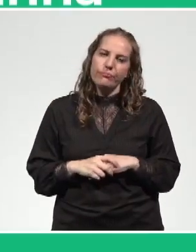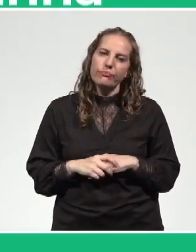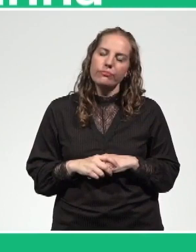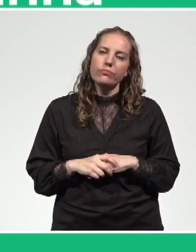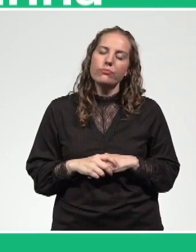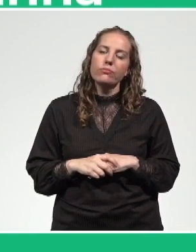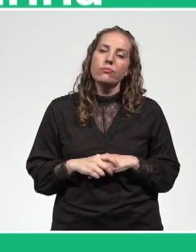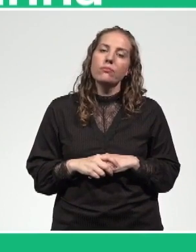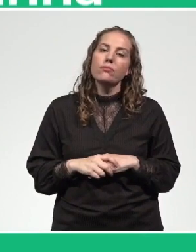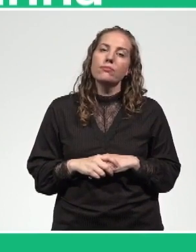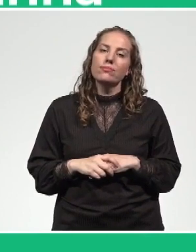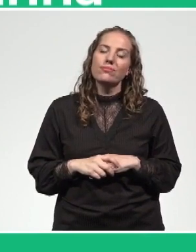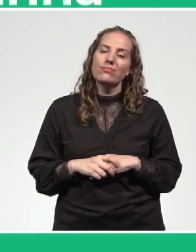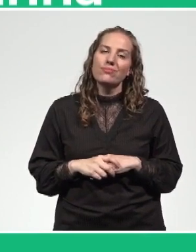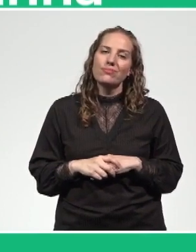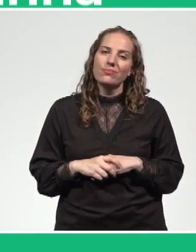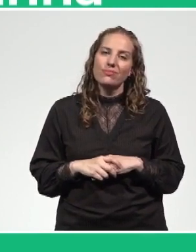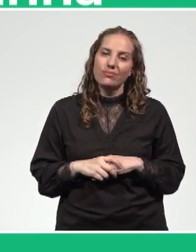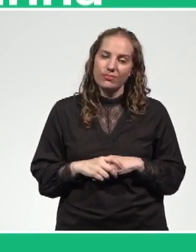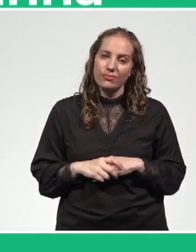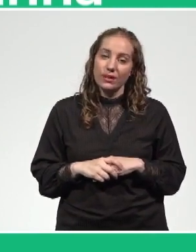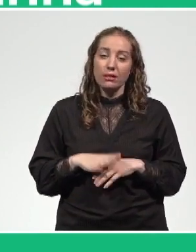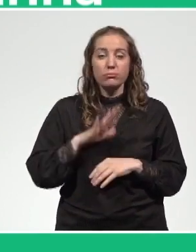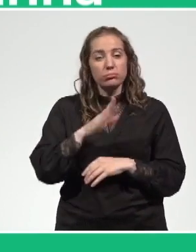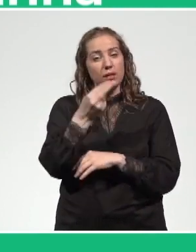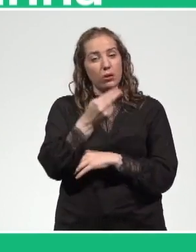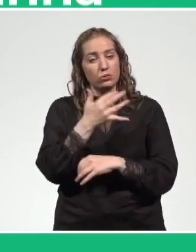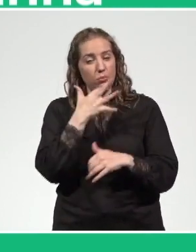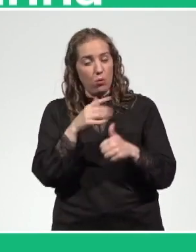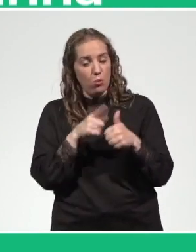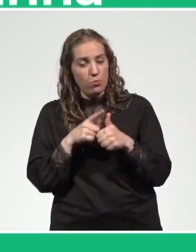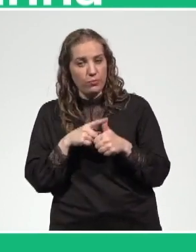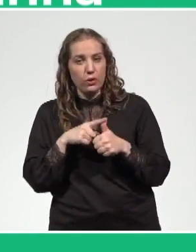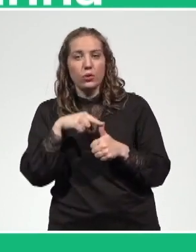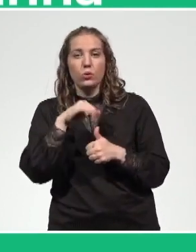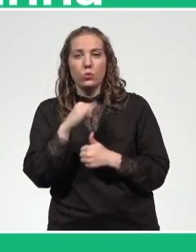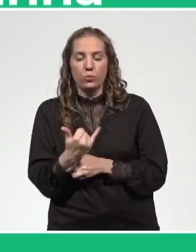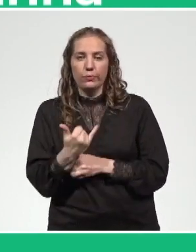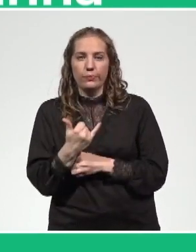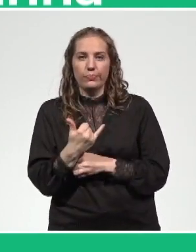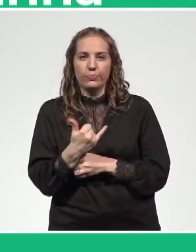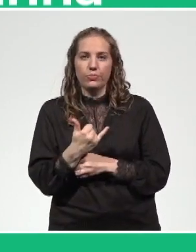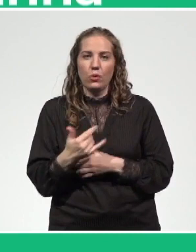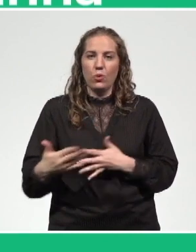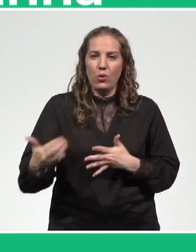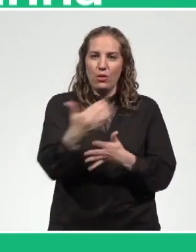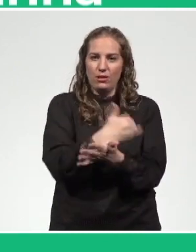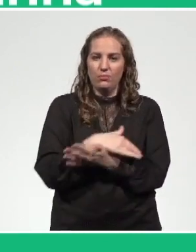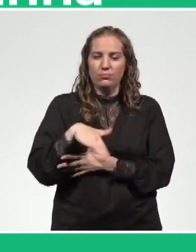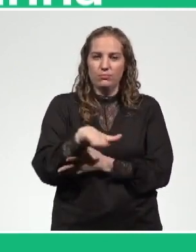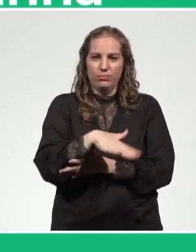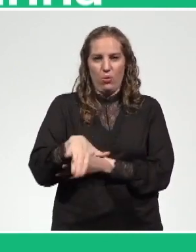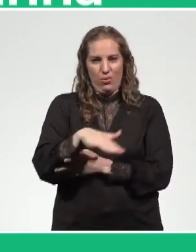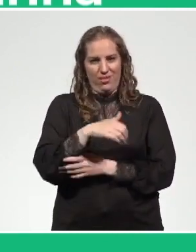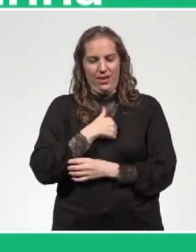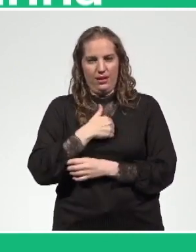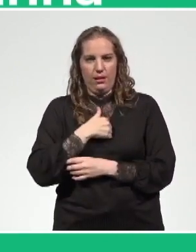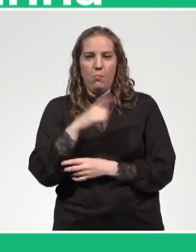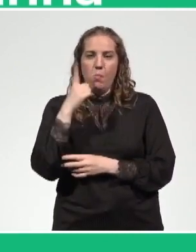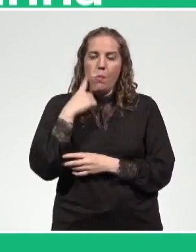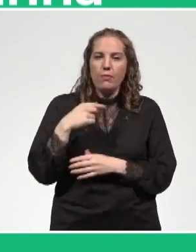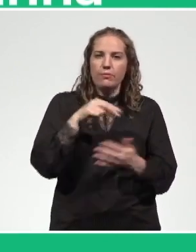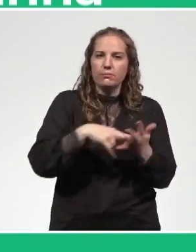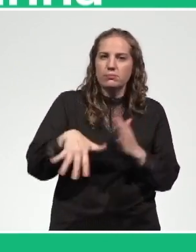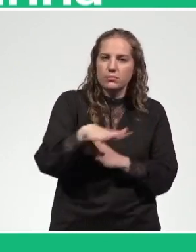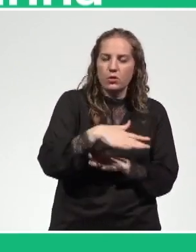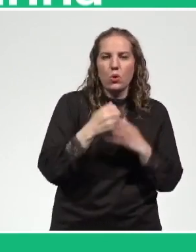Þar ber fyrst að nefna það áherslumál að þau sem nýta auðlindir í þjóðareign, hvort sem að það land, orka, sjávarauðlindir